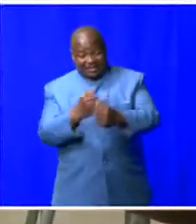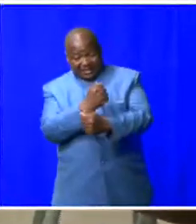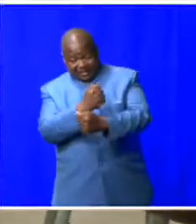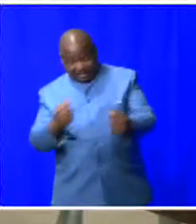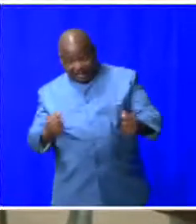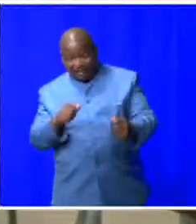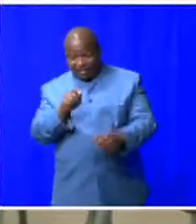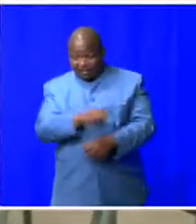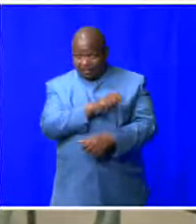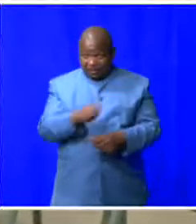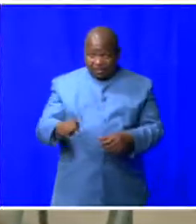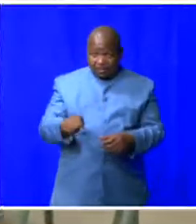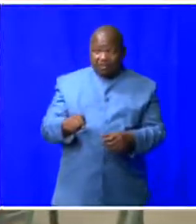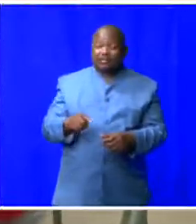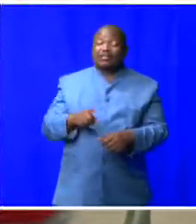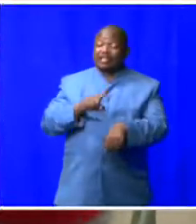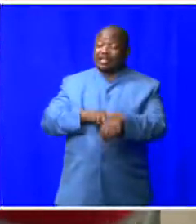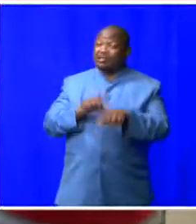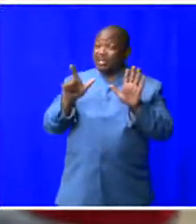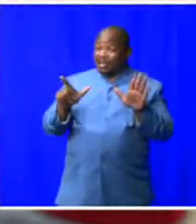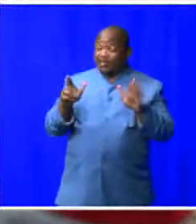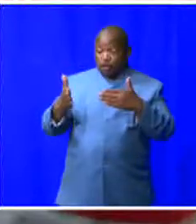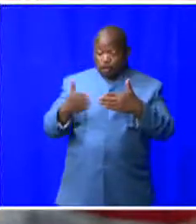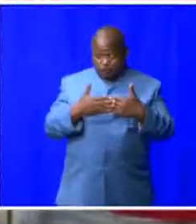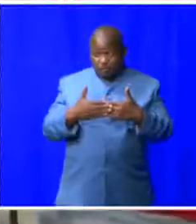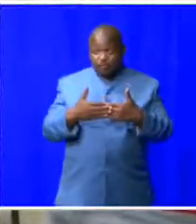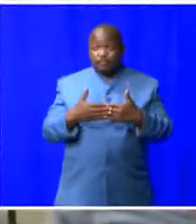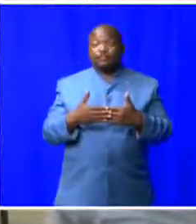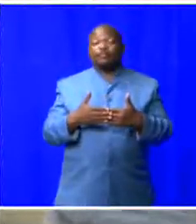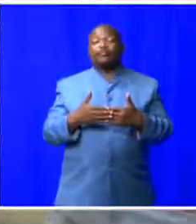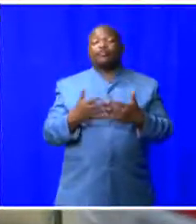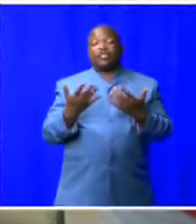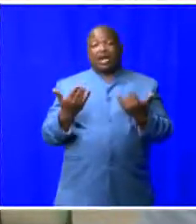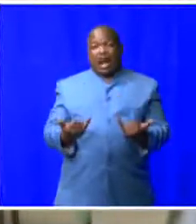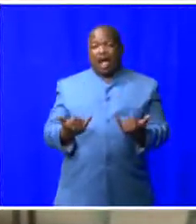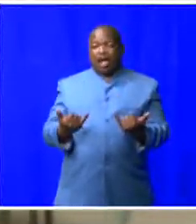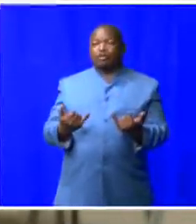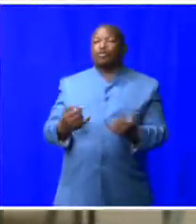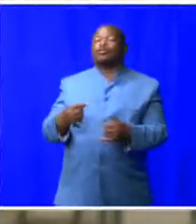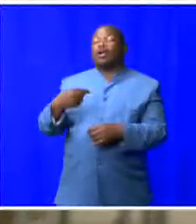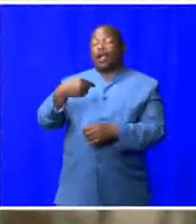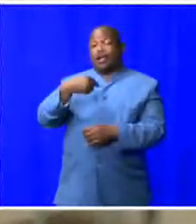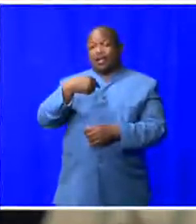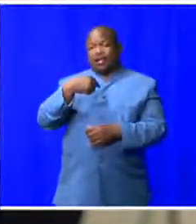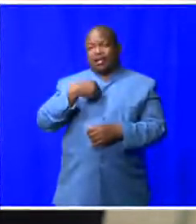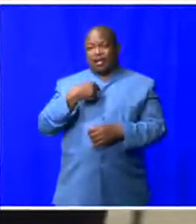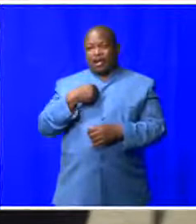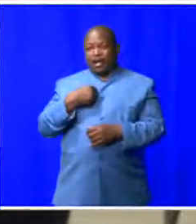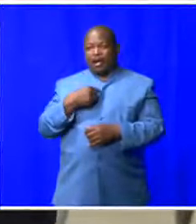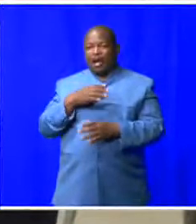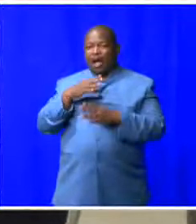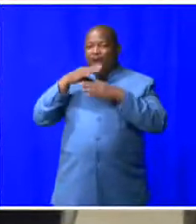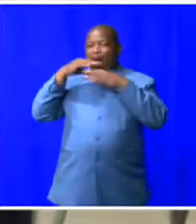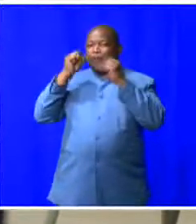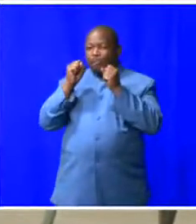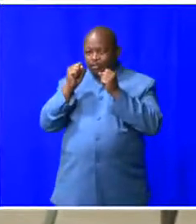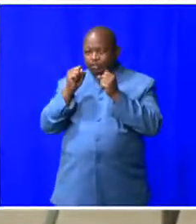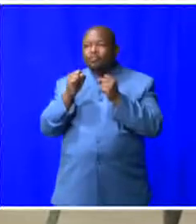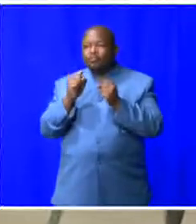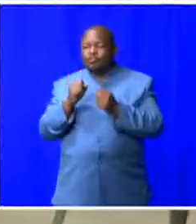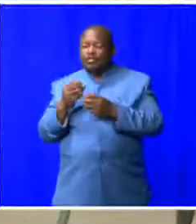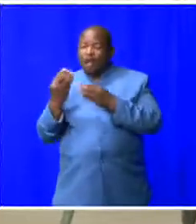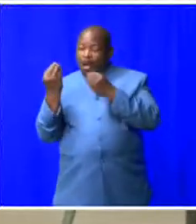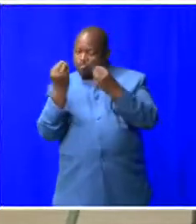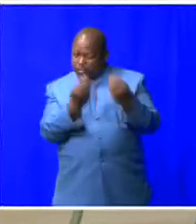na insimbi yesikhombisa nyalo ntambama ndobinza kancane nje nkosi nawe magwabane khona istudio nembukele ekhaya sibukele nje